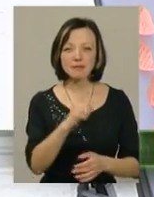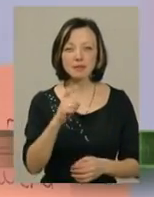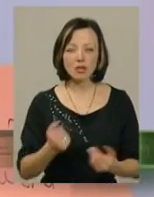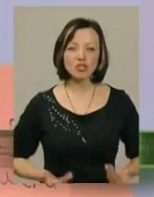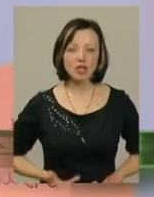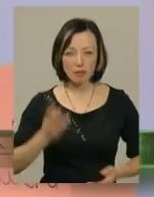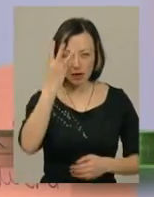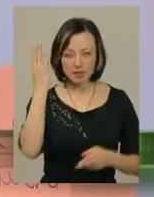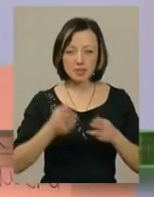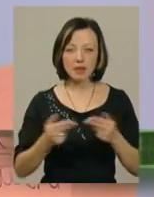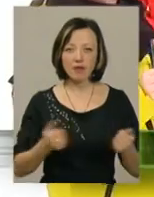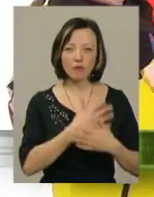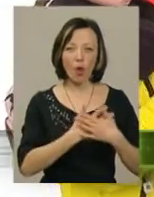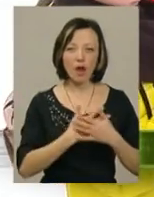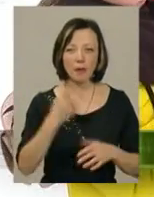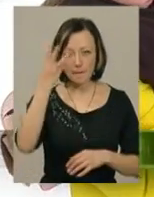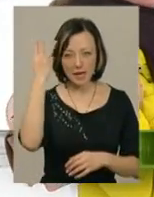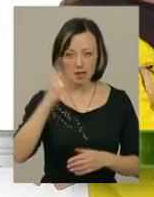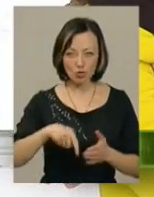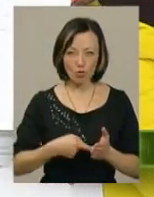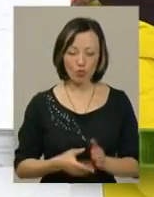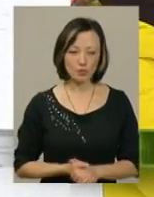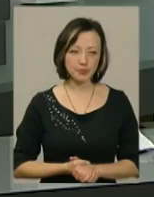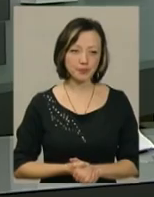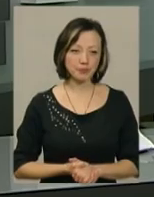Жителі обласного центру зізнавались у коханні Хмельницькому.